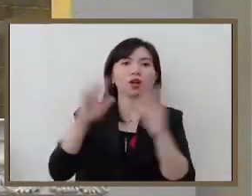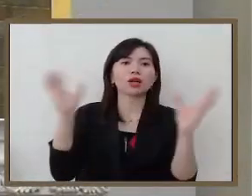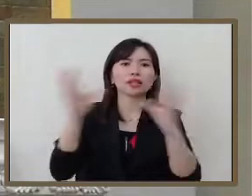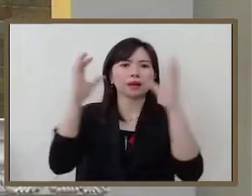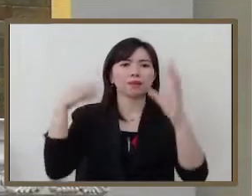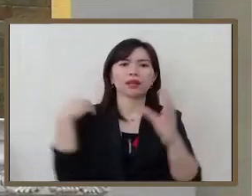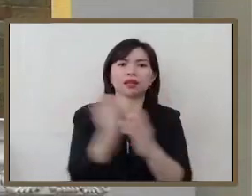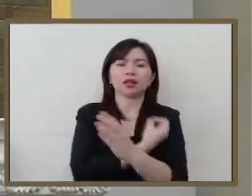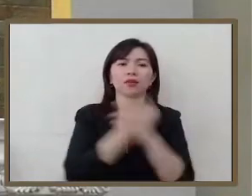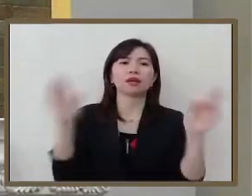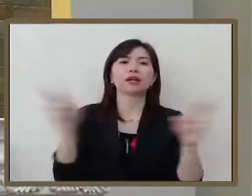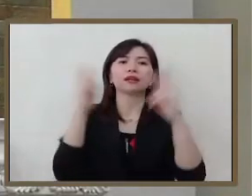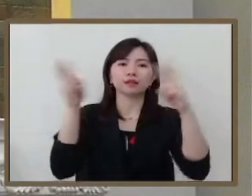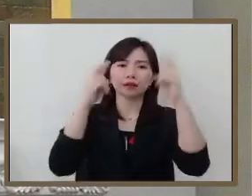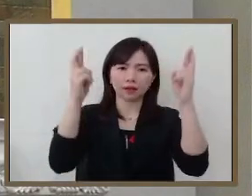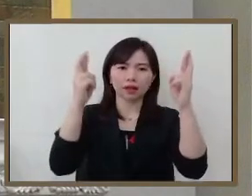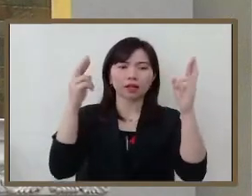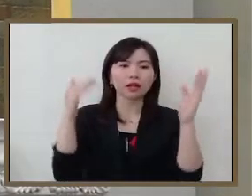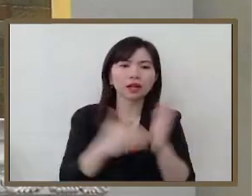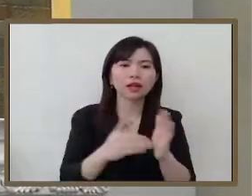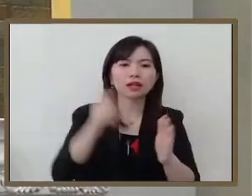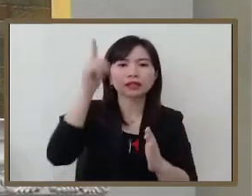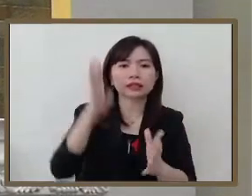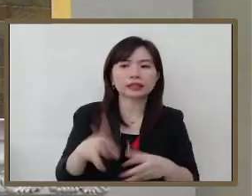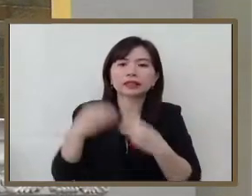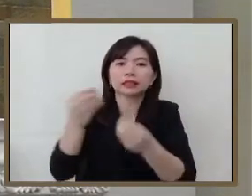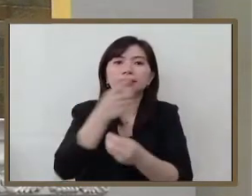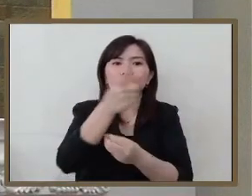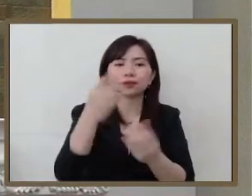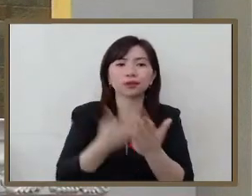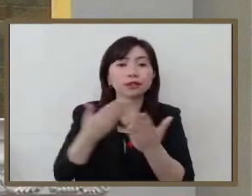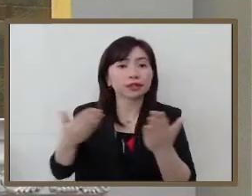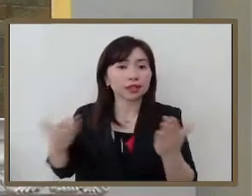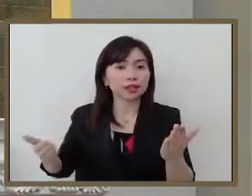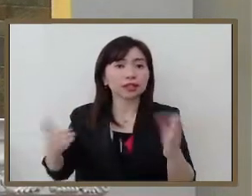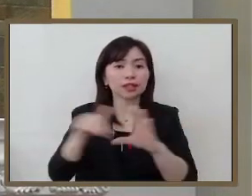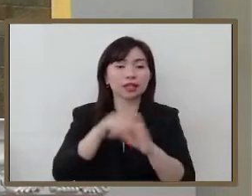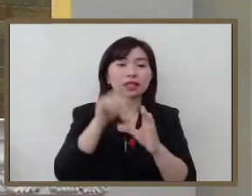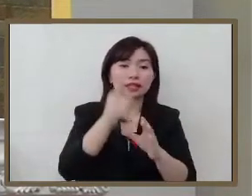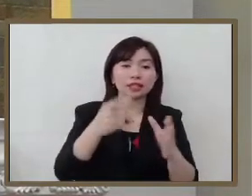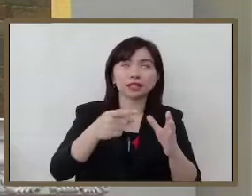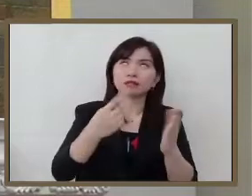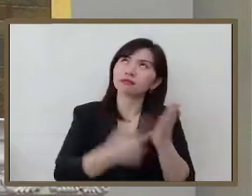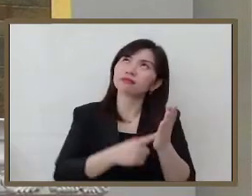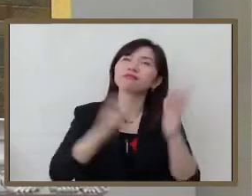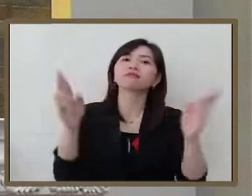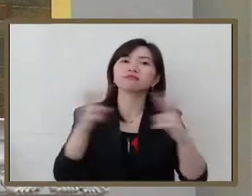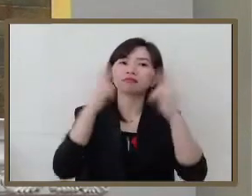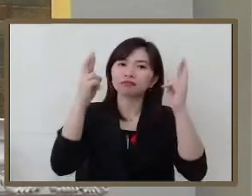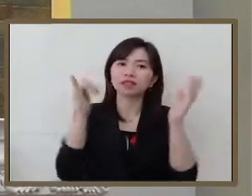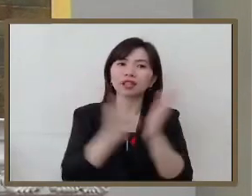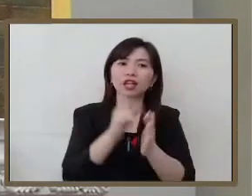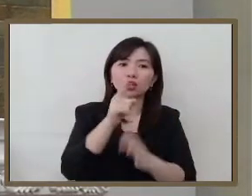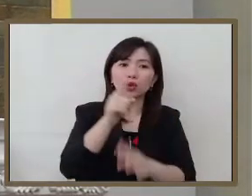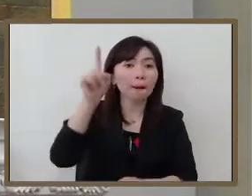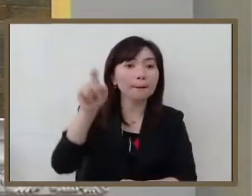you this. God will give you things in this revival that you should not